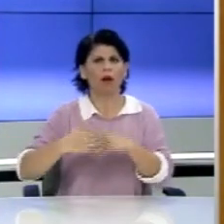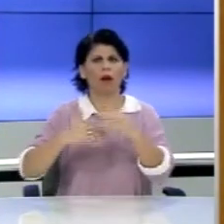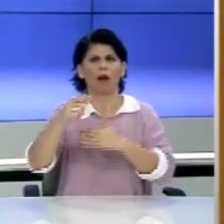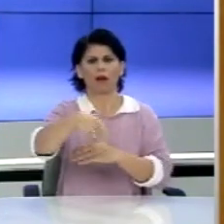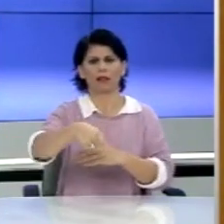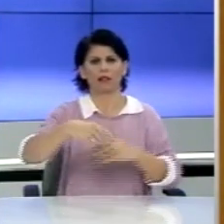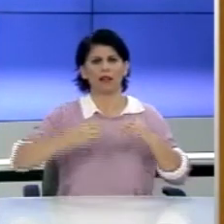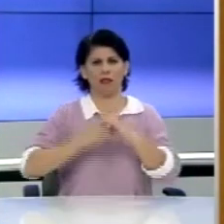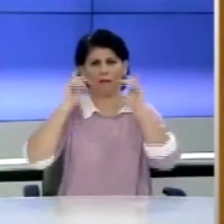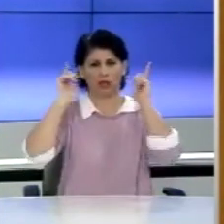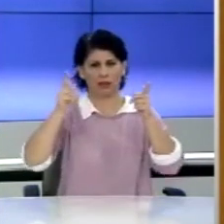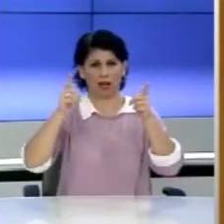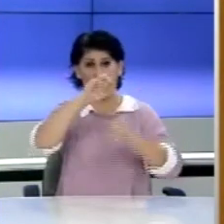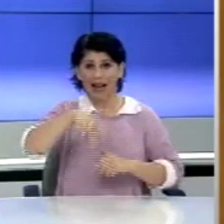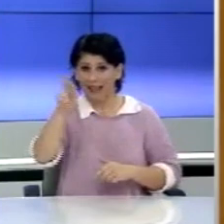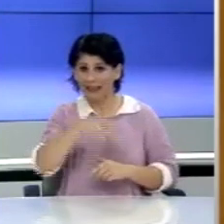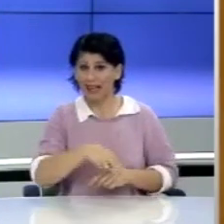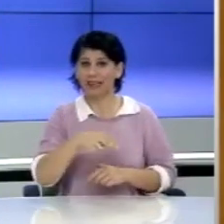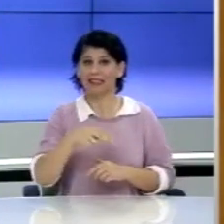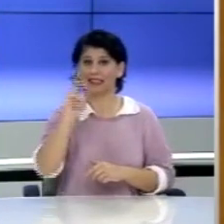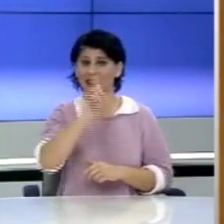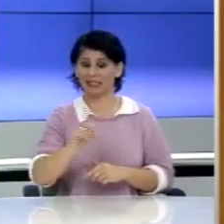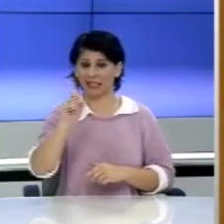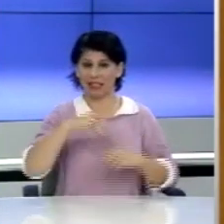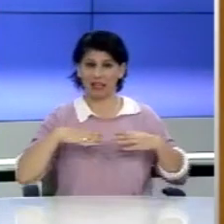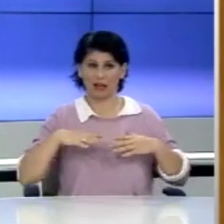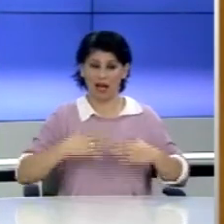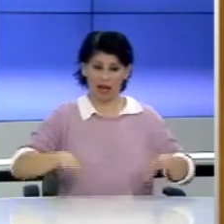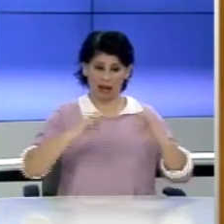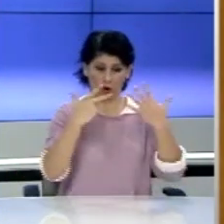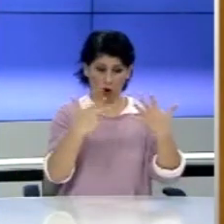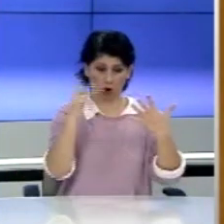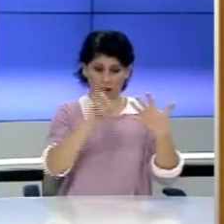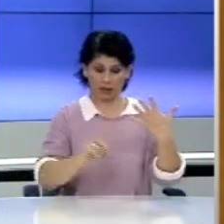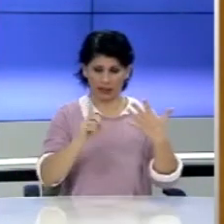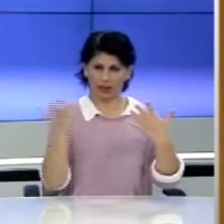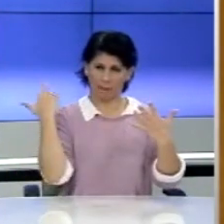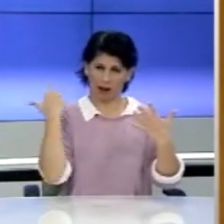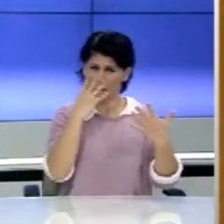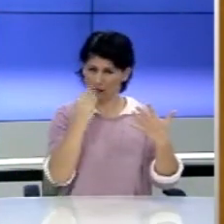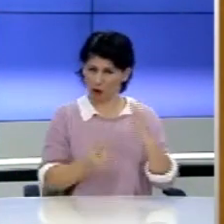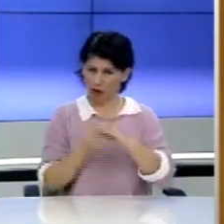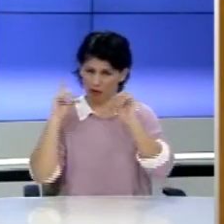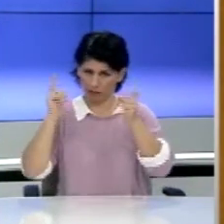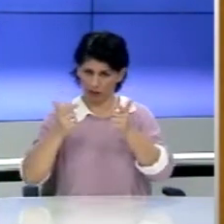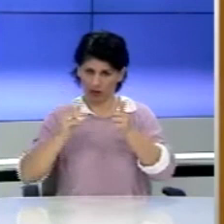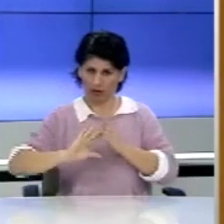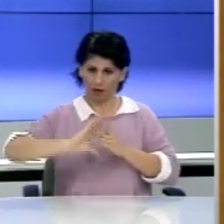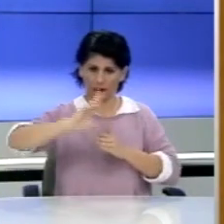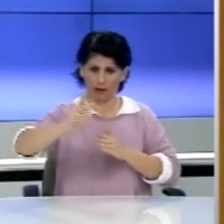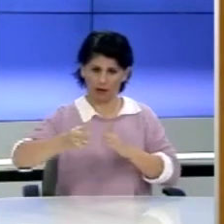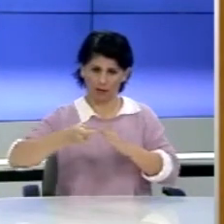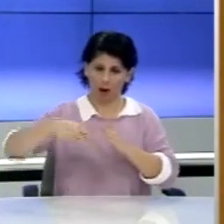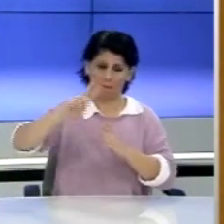Κυριακής Αργίας, ξεκίνησε με 8 Κυριακές από Νέα Δημοκρατία και ΠΑΣΟΚ πριν, πήγε στις 32 με